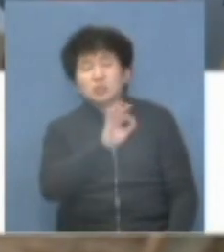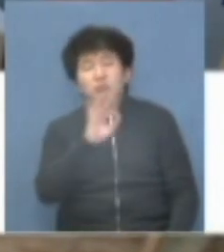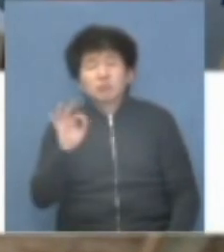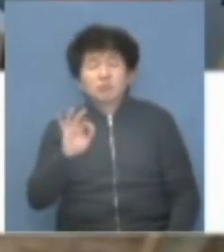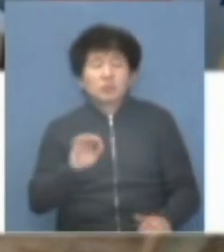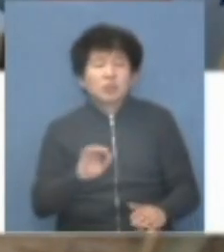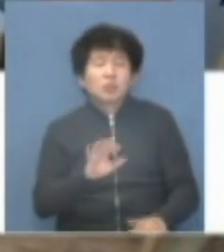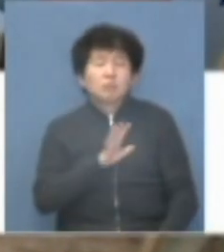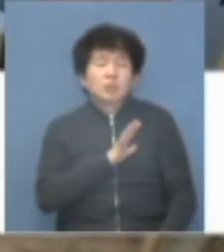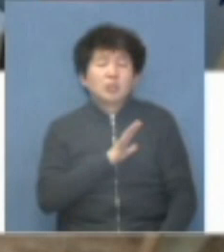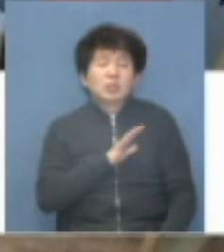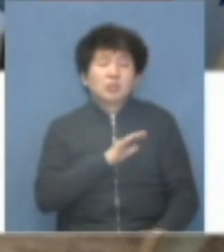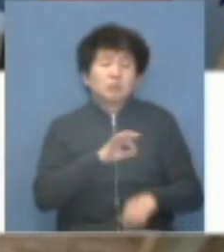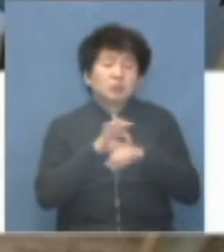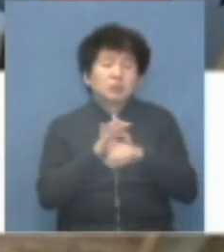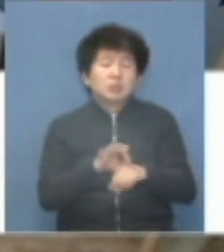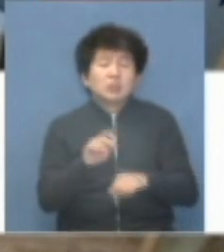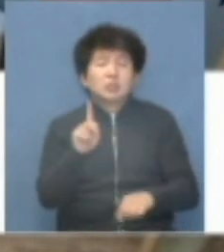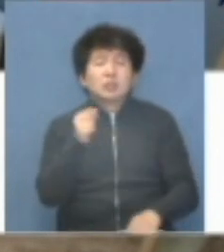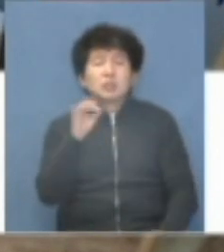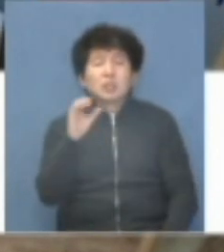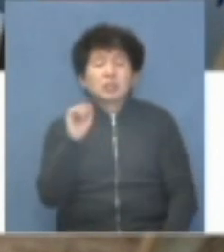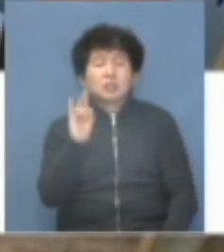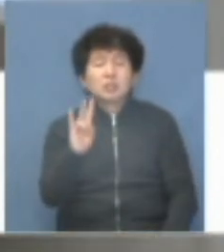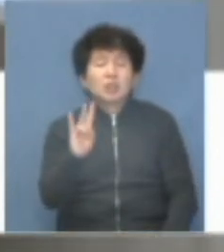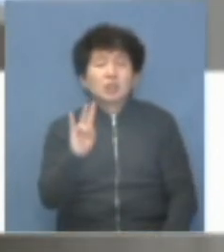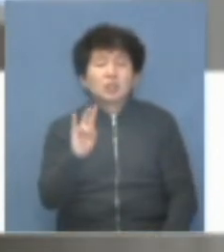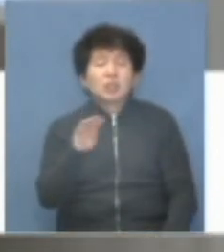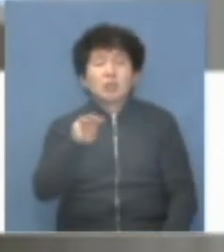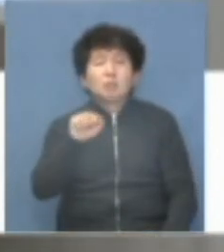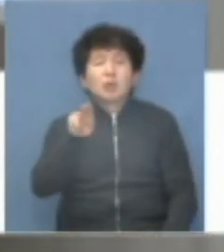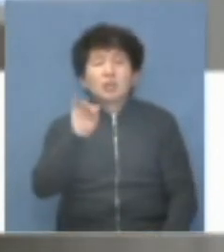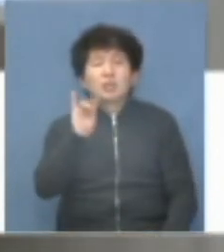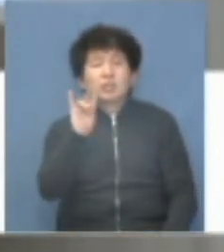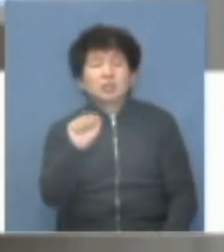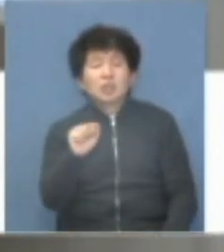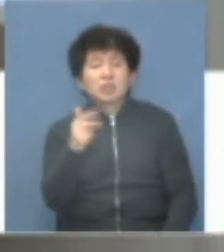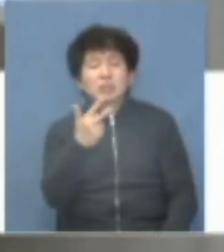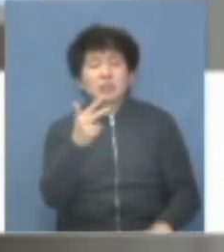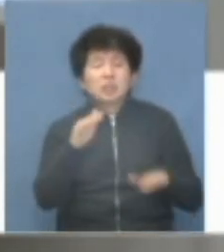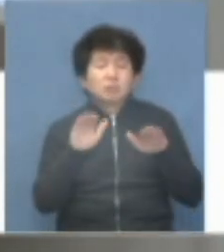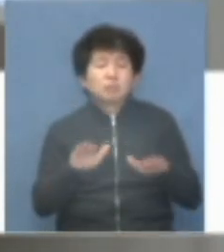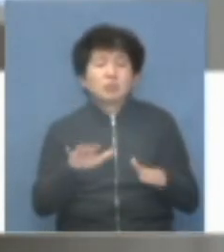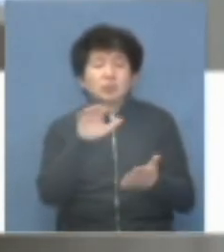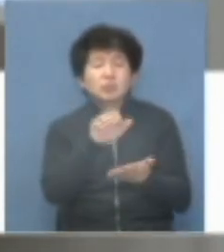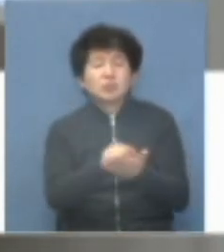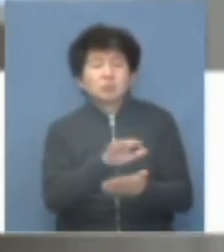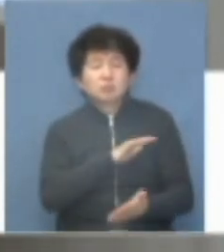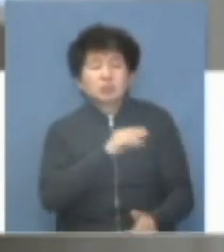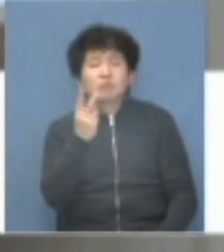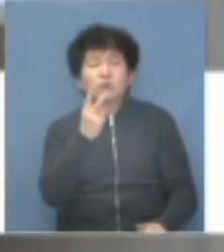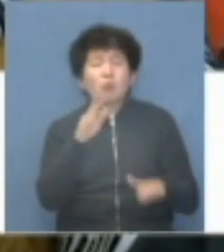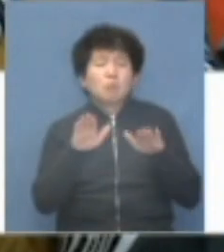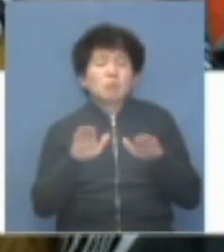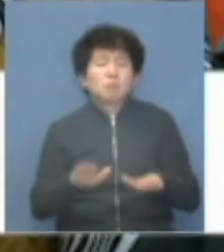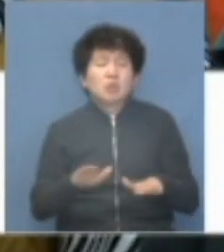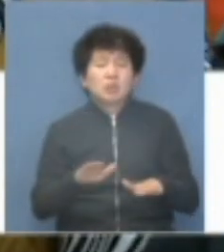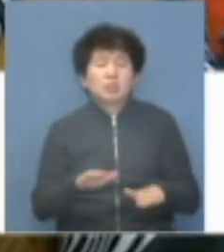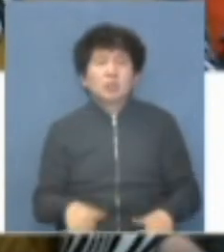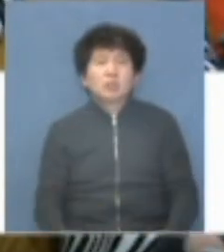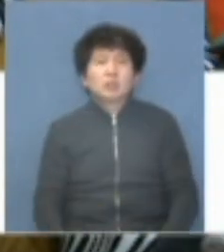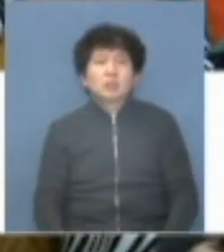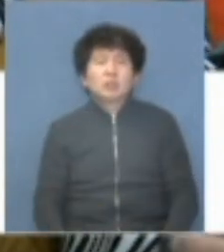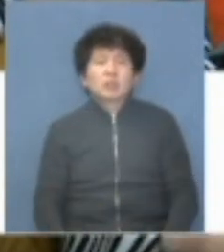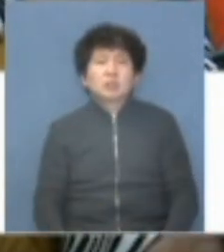Байқау қорытындысы бойынша Зайсан ауданының намысын қорғаған Мадина Бекаданова үшінші орынға табан тіреді, ал екінші орын Назарбаев